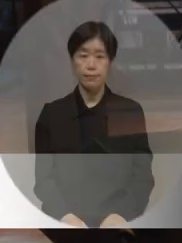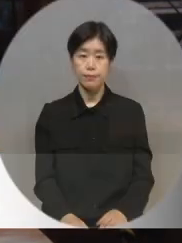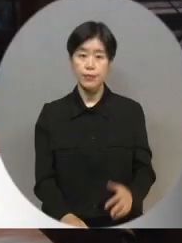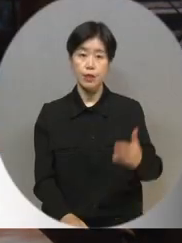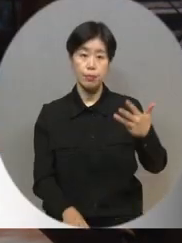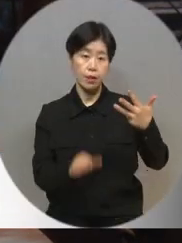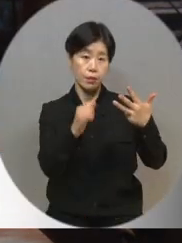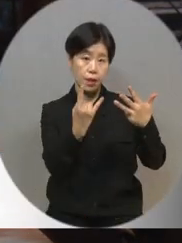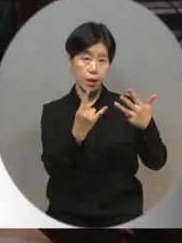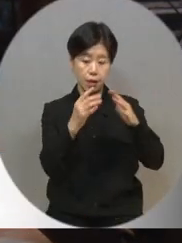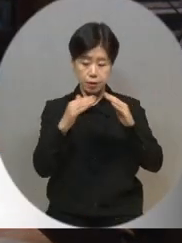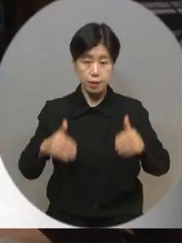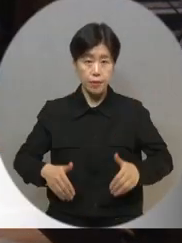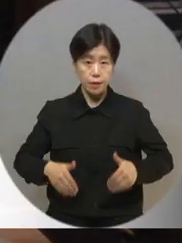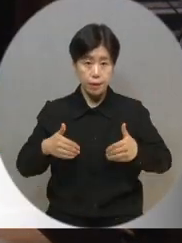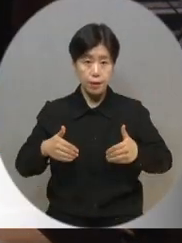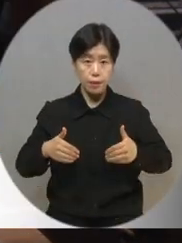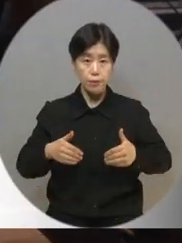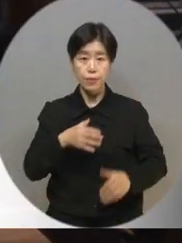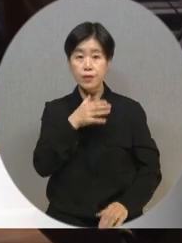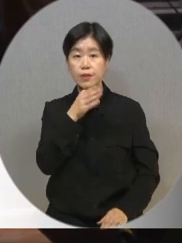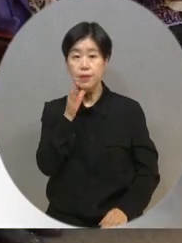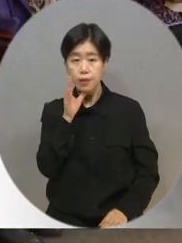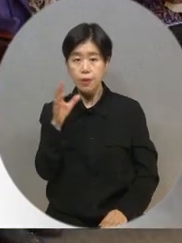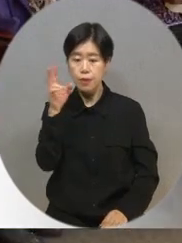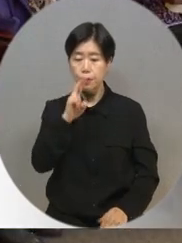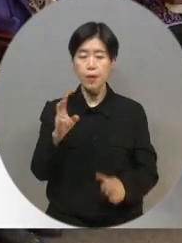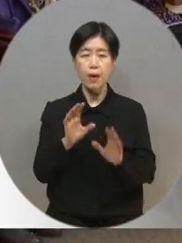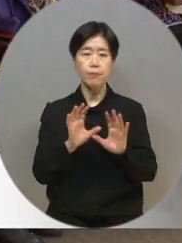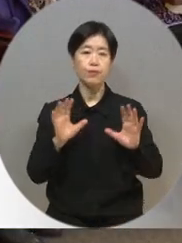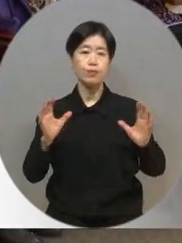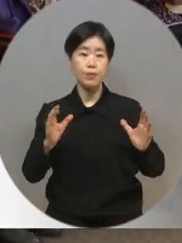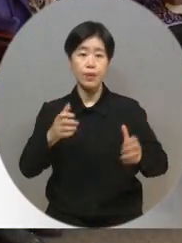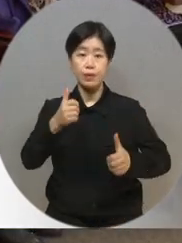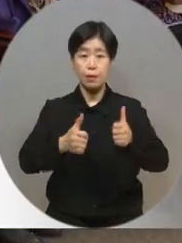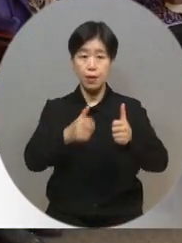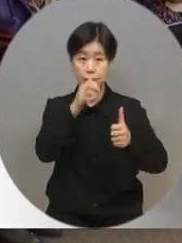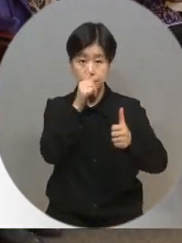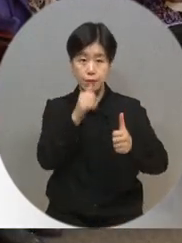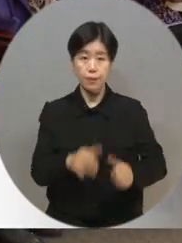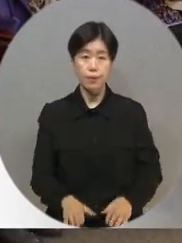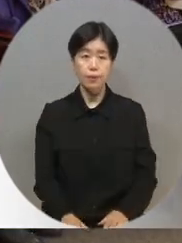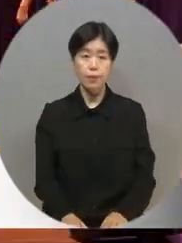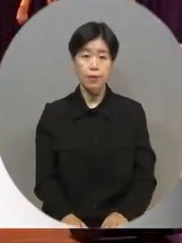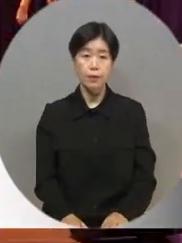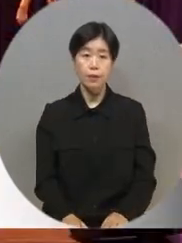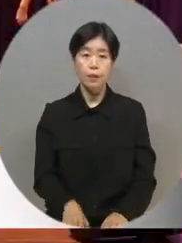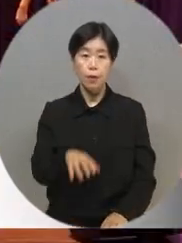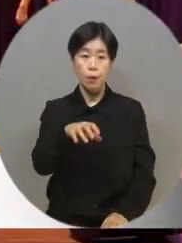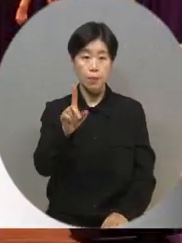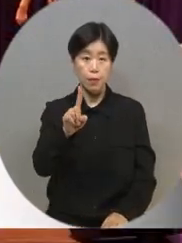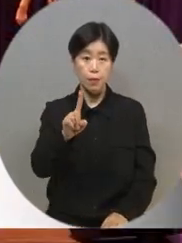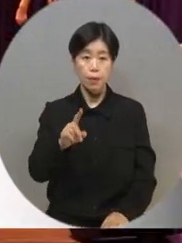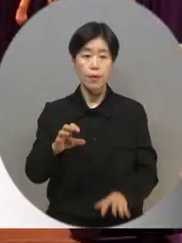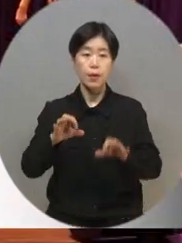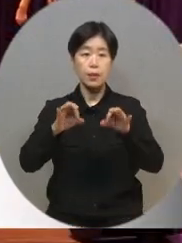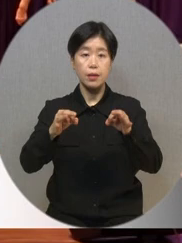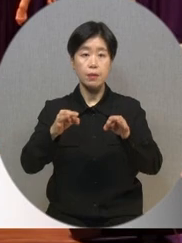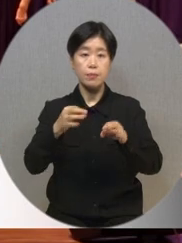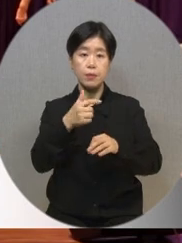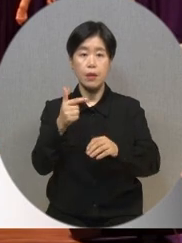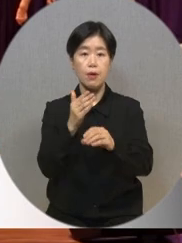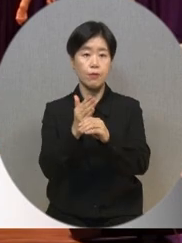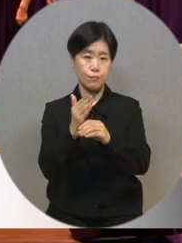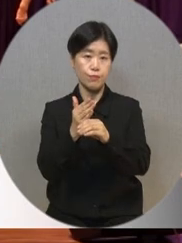제8회 전남도 시니어 합창경연대회가 도청 김대중 강당에서 개최돼 시군 합창단 25개